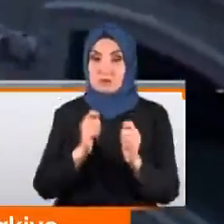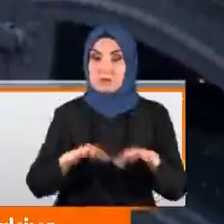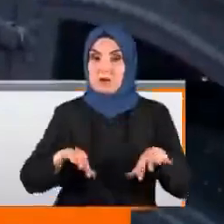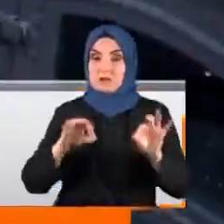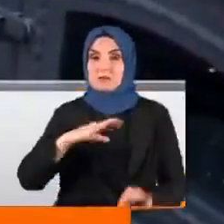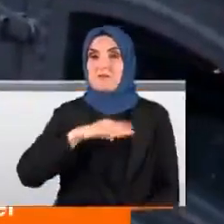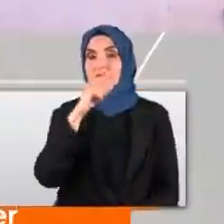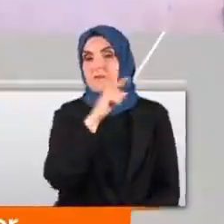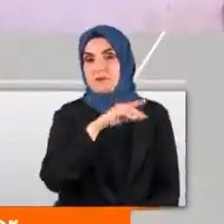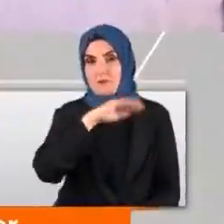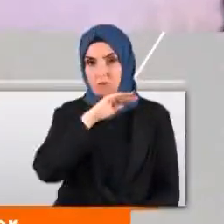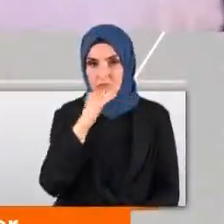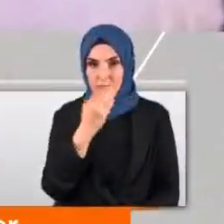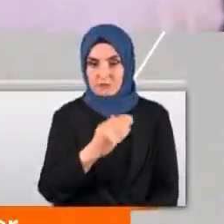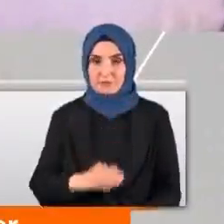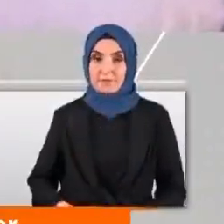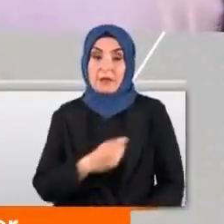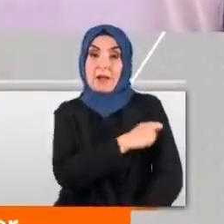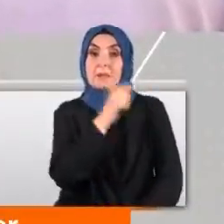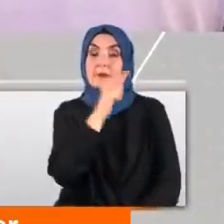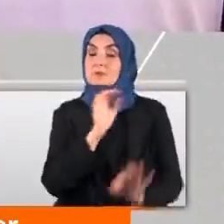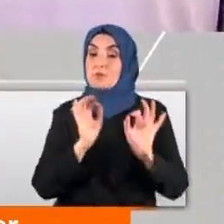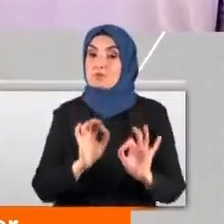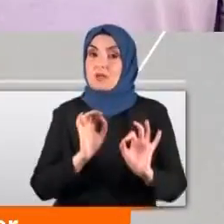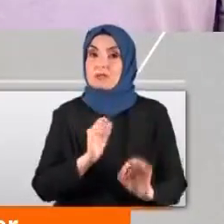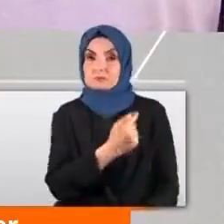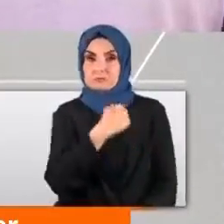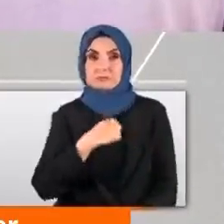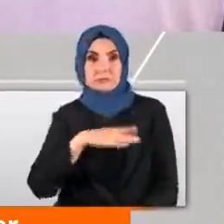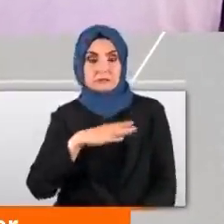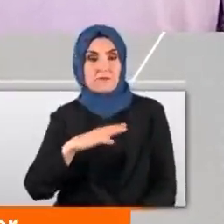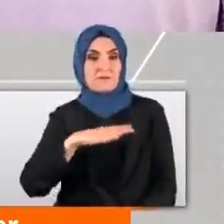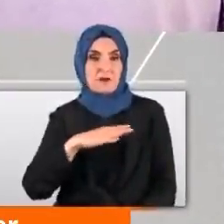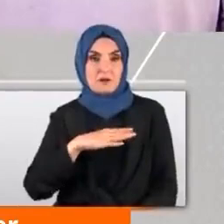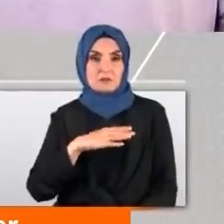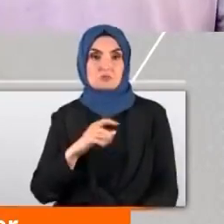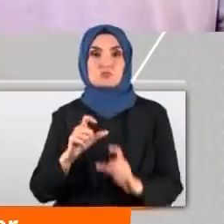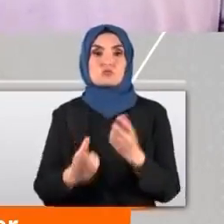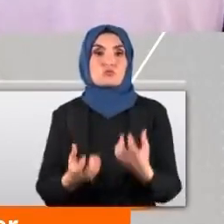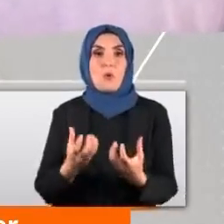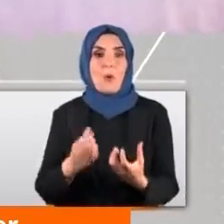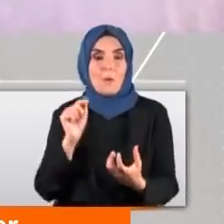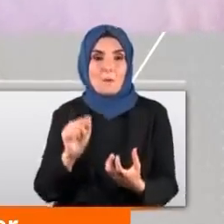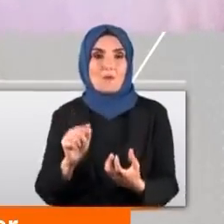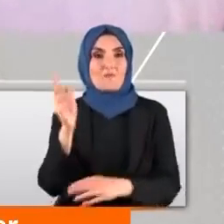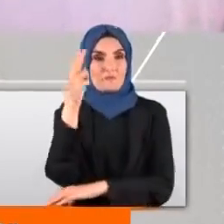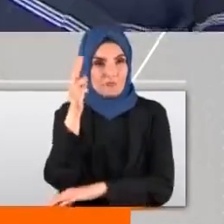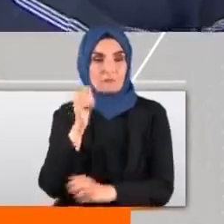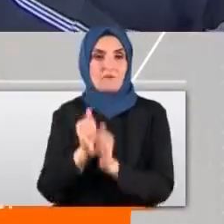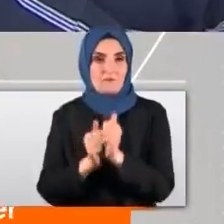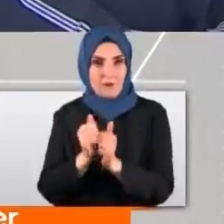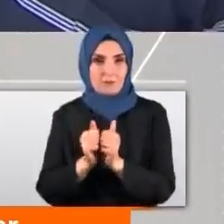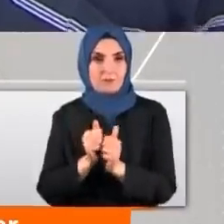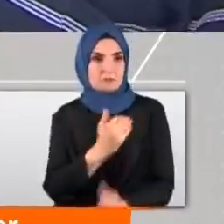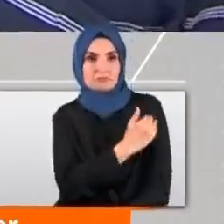satışı epey artıyor. Almanya'dan özellikle talep var. Sobacıların firmalarda, fabrikalarda bir talep olduğu belli. Bize